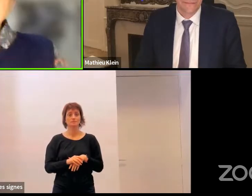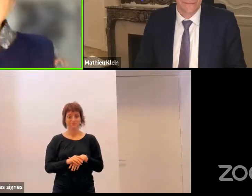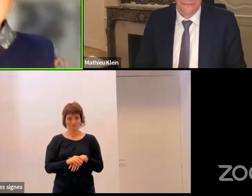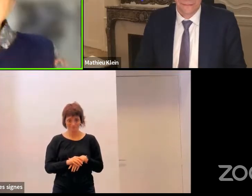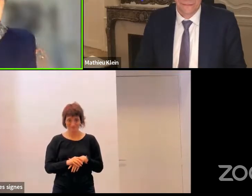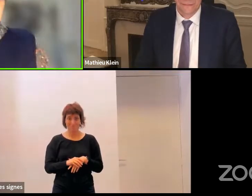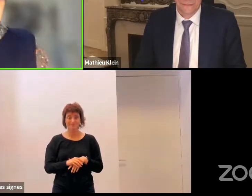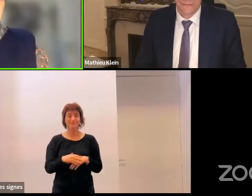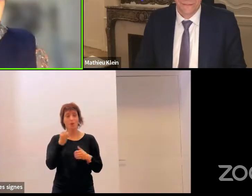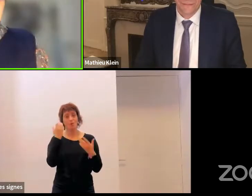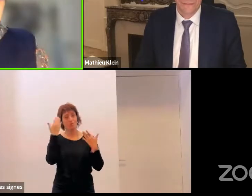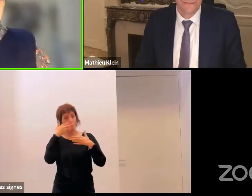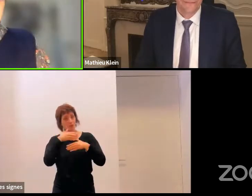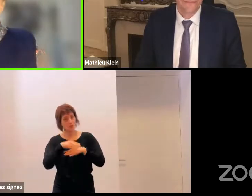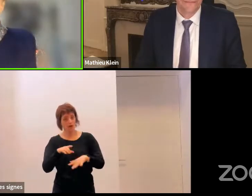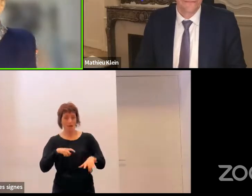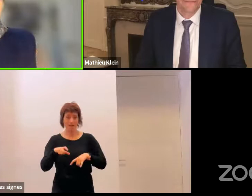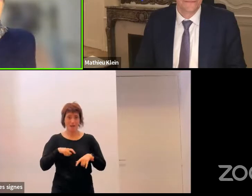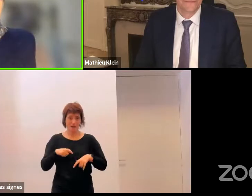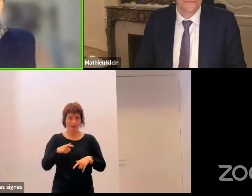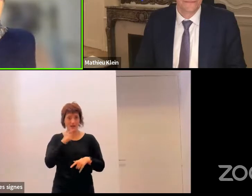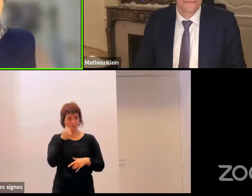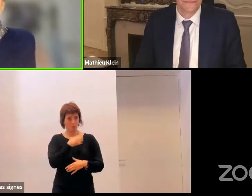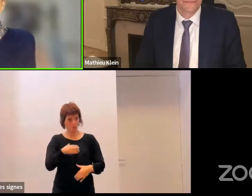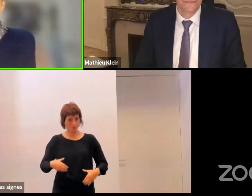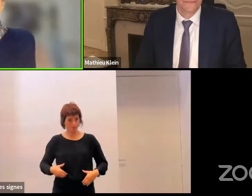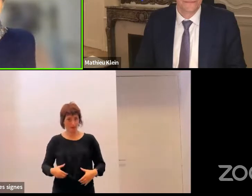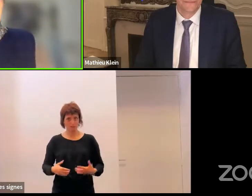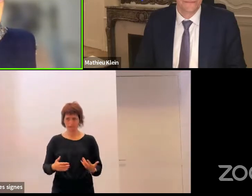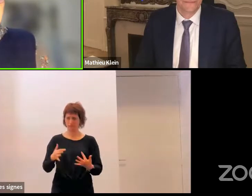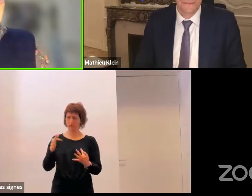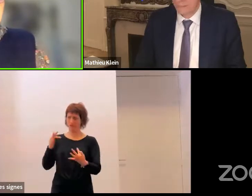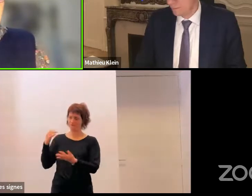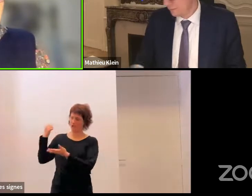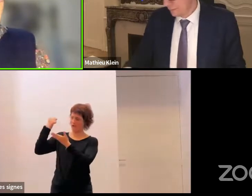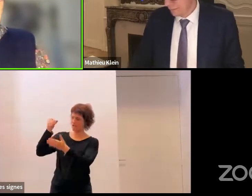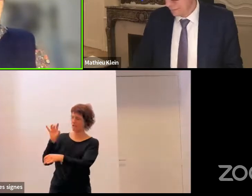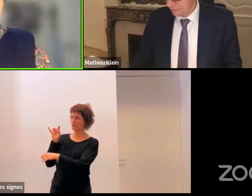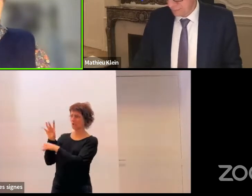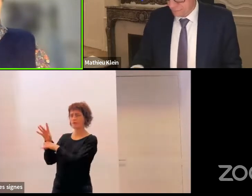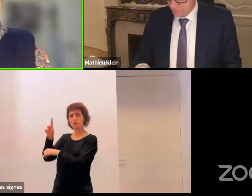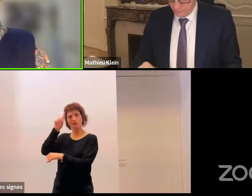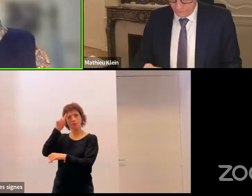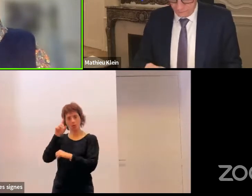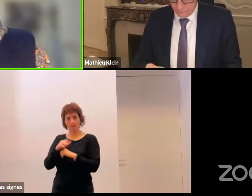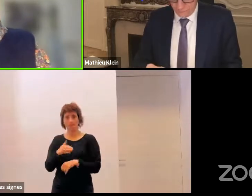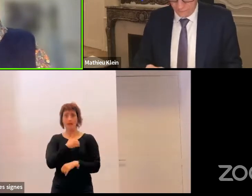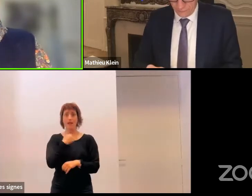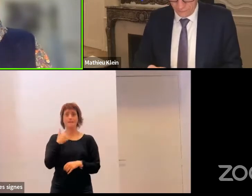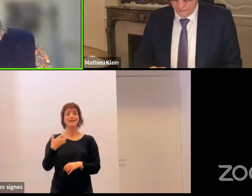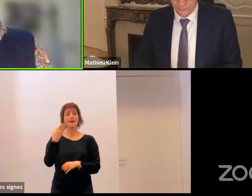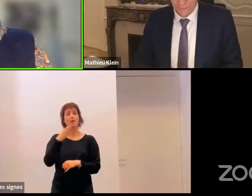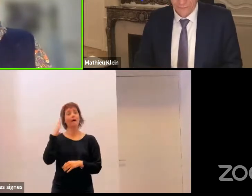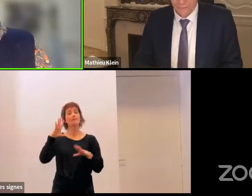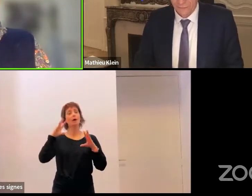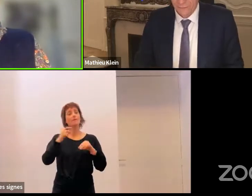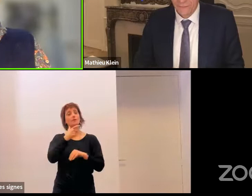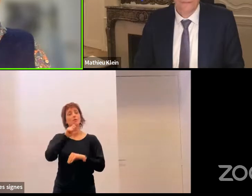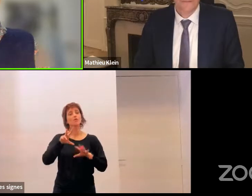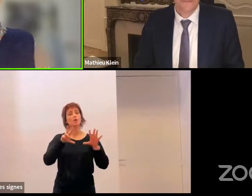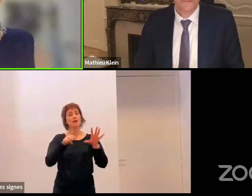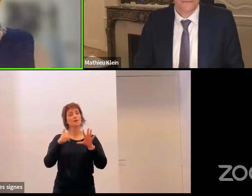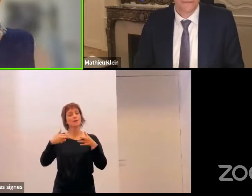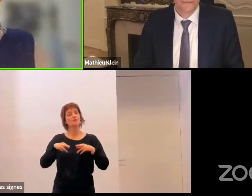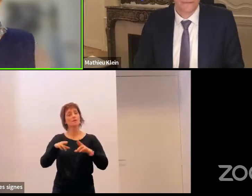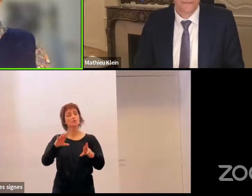Bonsoir, monsieur le maire, chers collègues. Pourquoi refuser ce legs ? Madame Monson habitait 286 rue